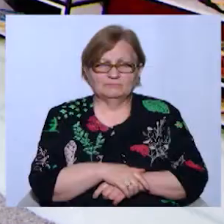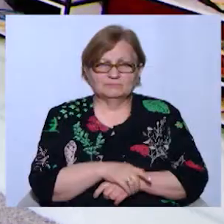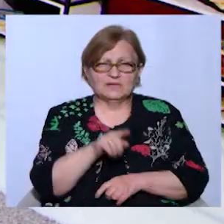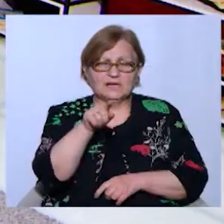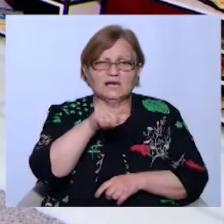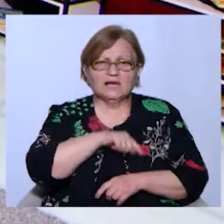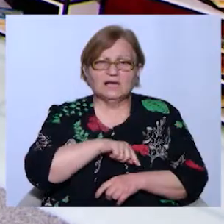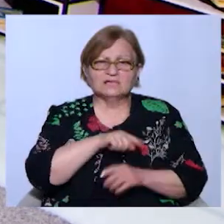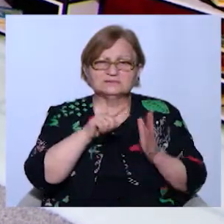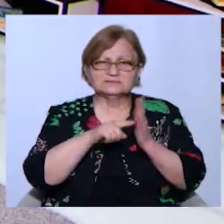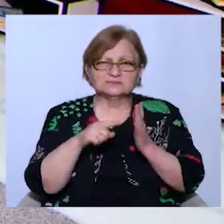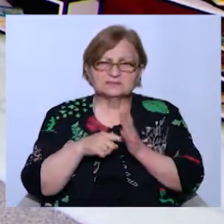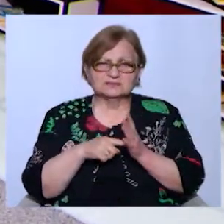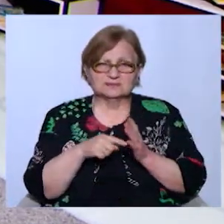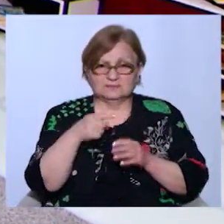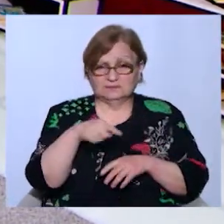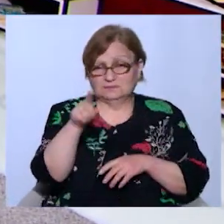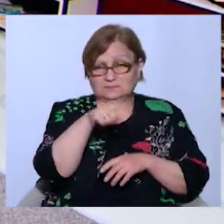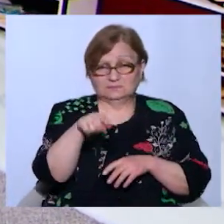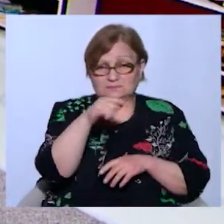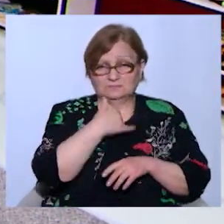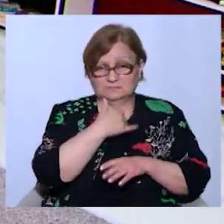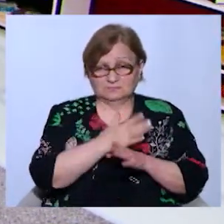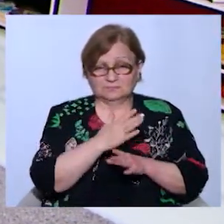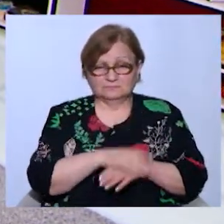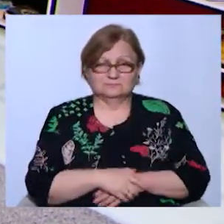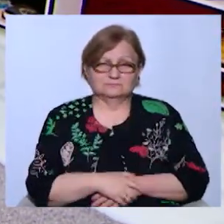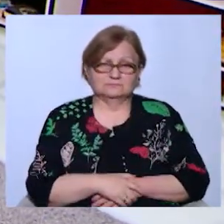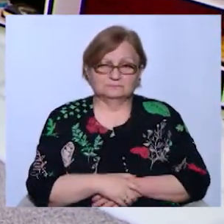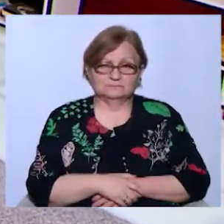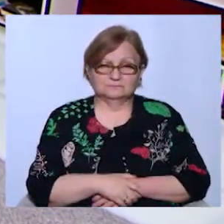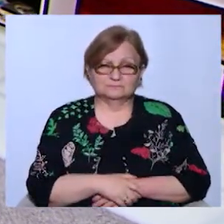თვისებით ხასიათდება? აი შემოხაზე მე წრეწირი.